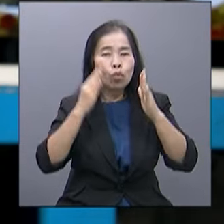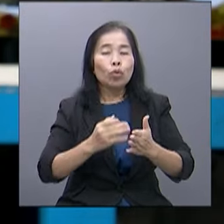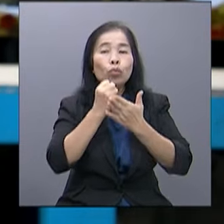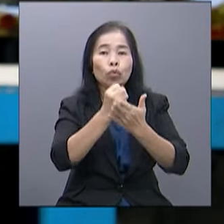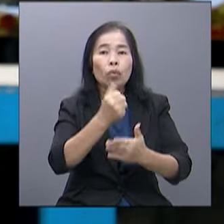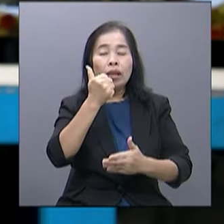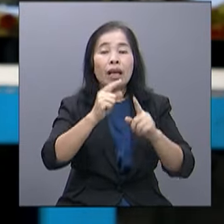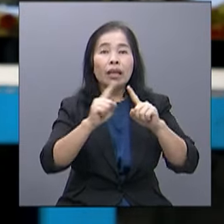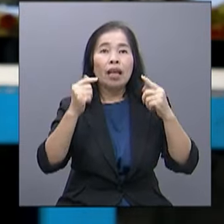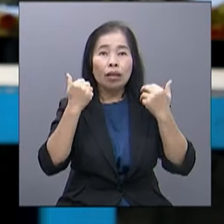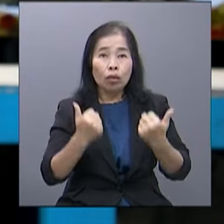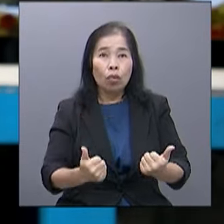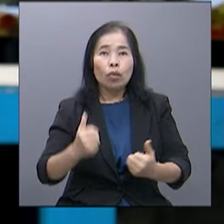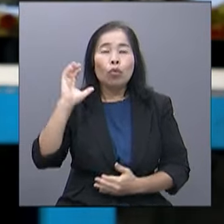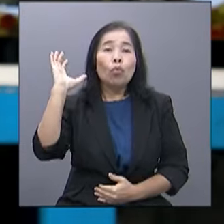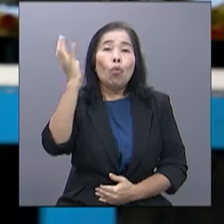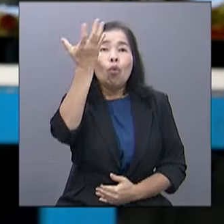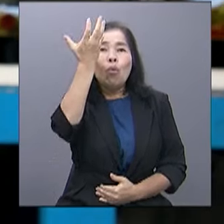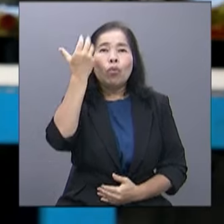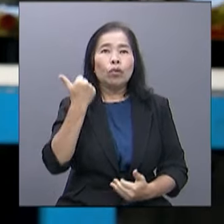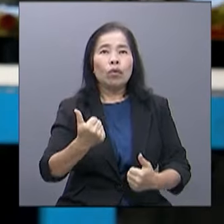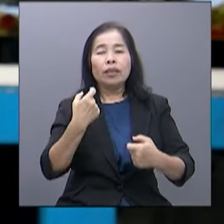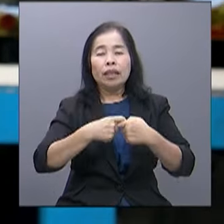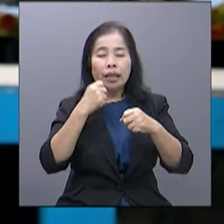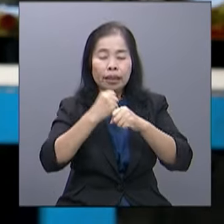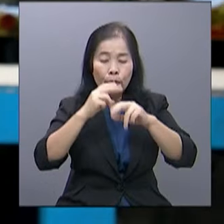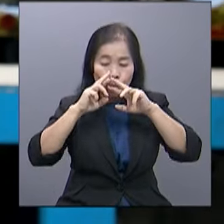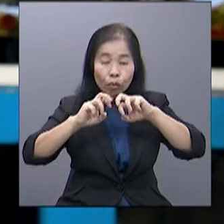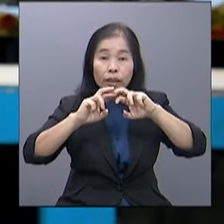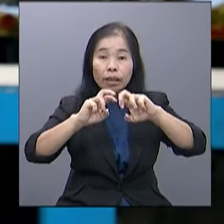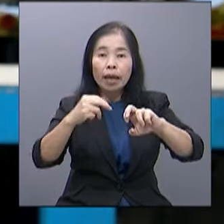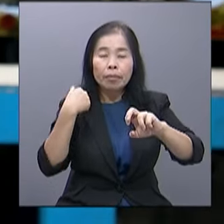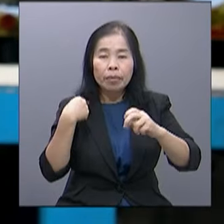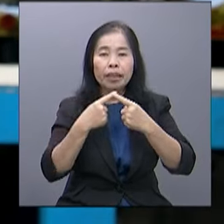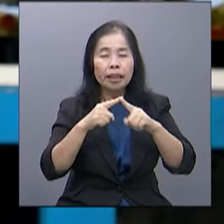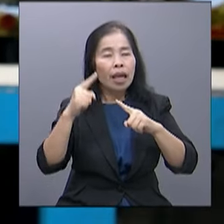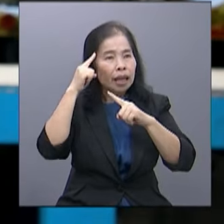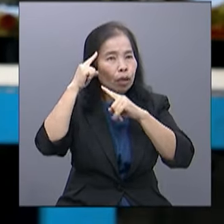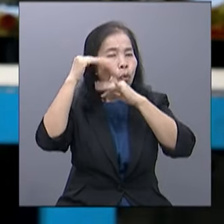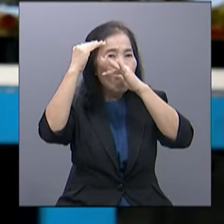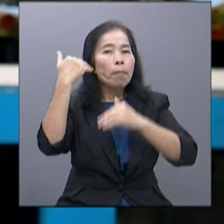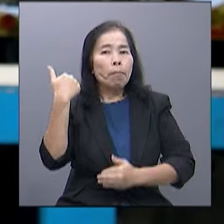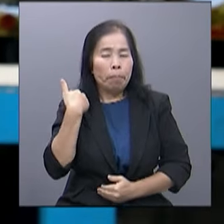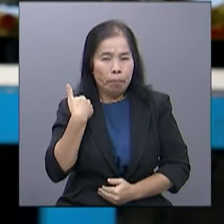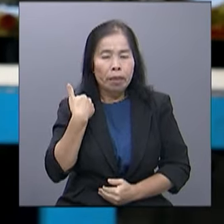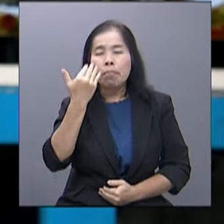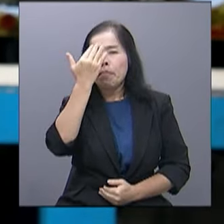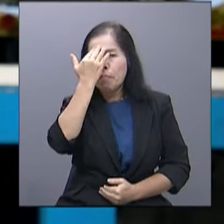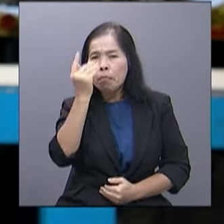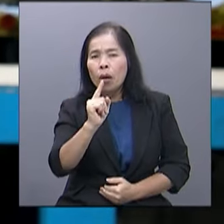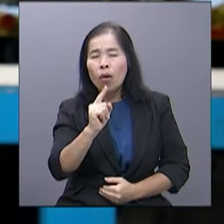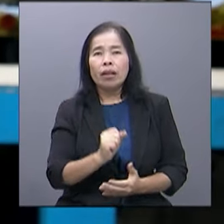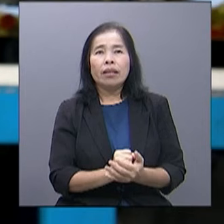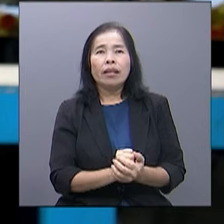เนี่ยก็คงจะต้องบอกตามกรงมันยังอยู่ในขั้นศึกษาวิจัยอยู่แต่มันมีความหวังเป็นอย่างมากเพราะว่าง่ายๆ